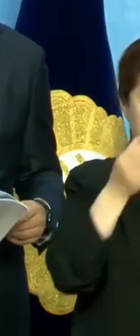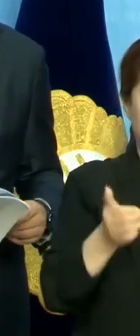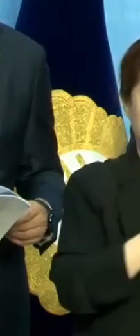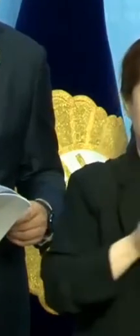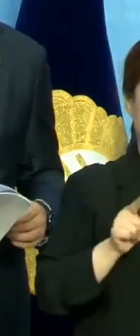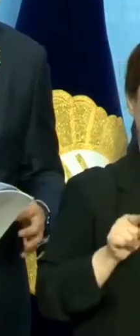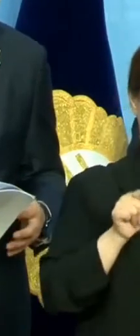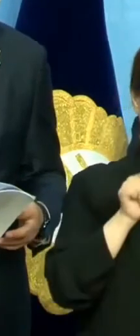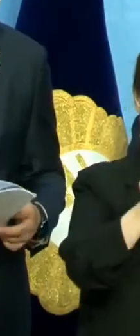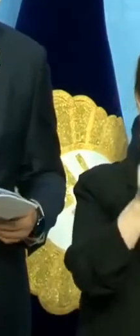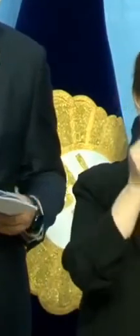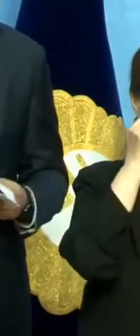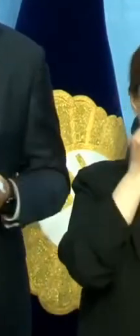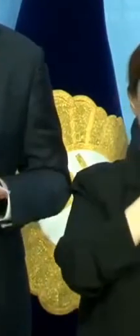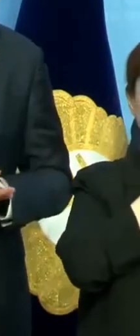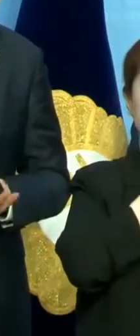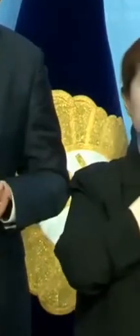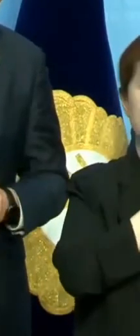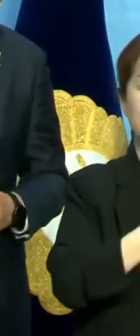그리고